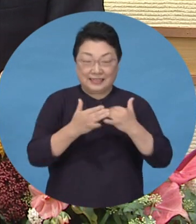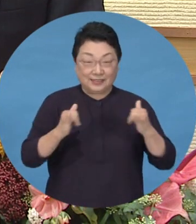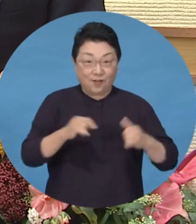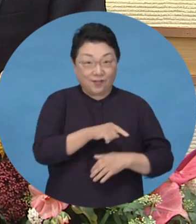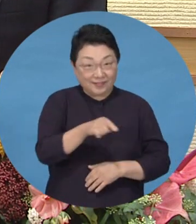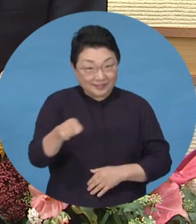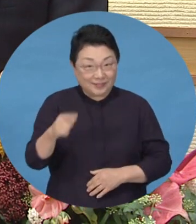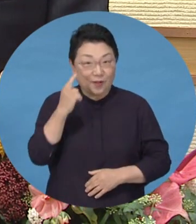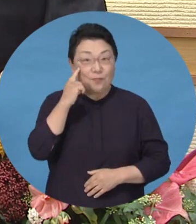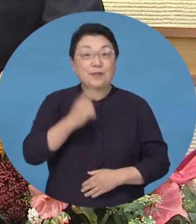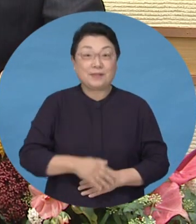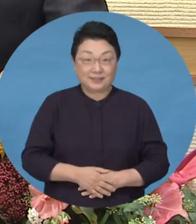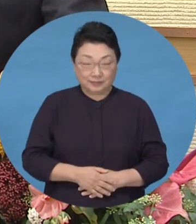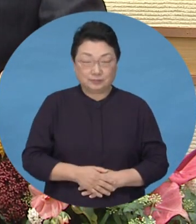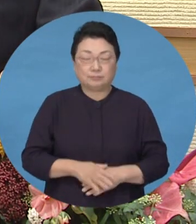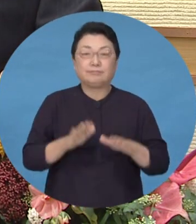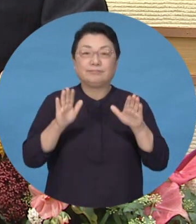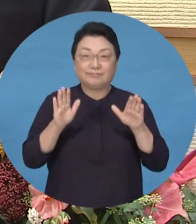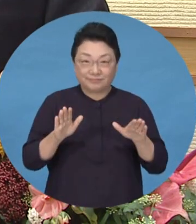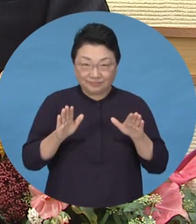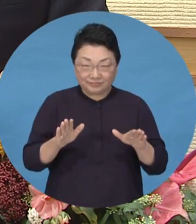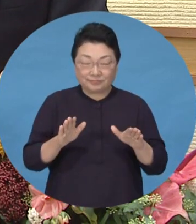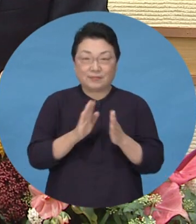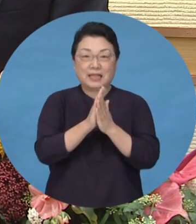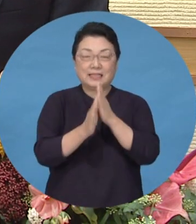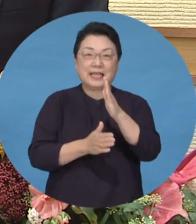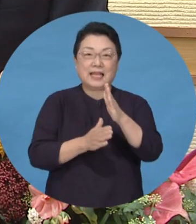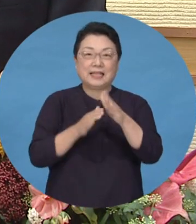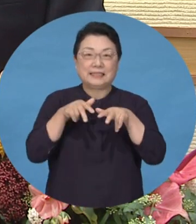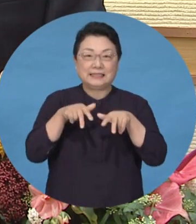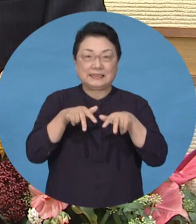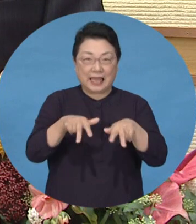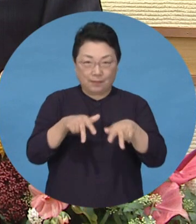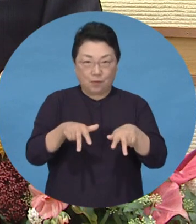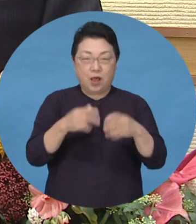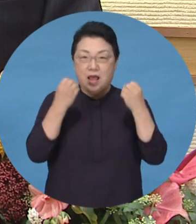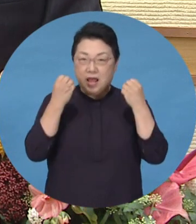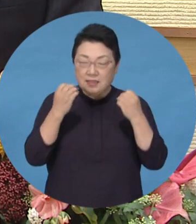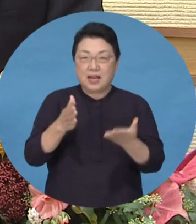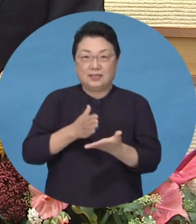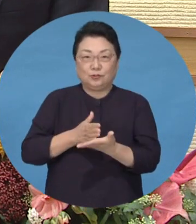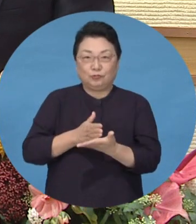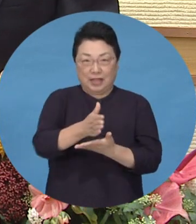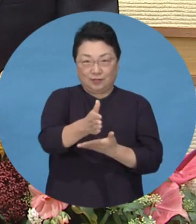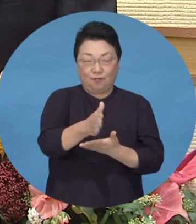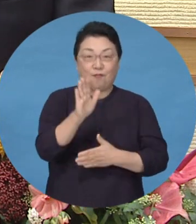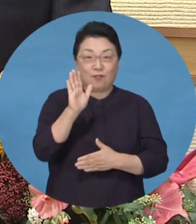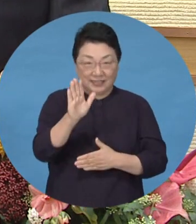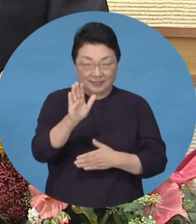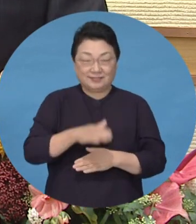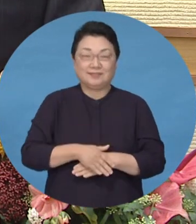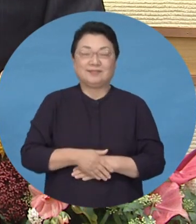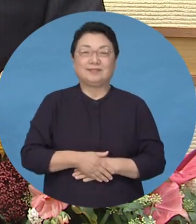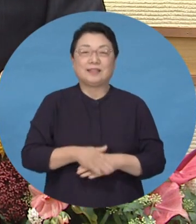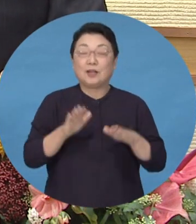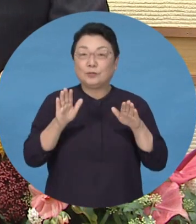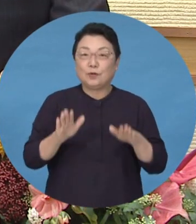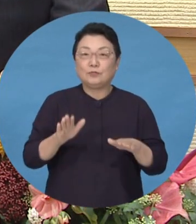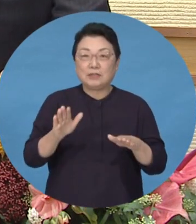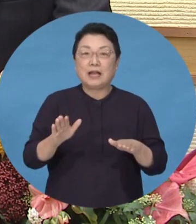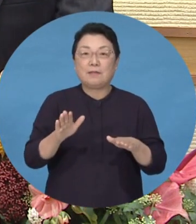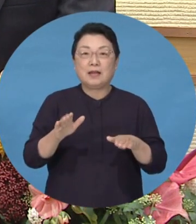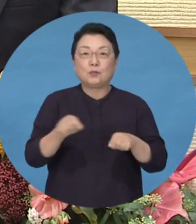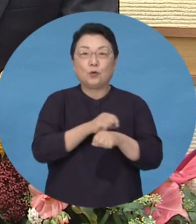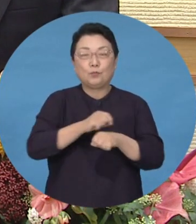のではないでしょうかそのようなあなた山梨県勢も新たなスター党きっておりますそこで今回は県勢